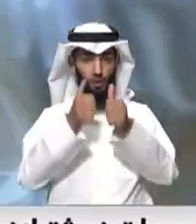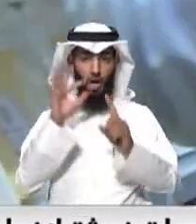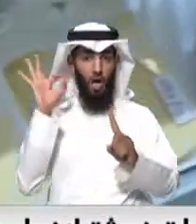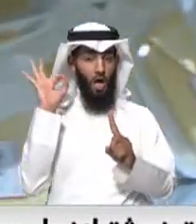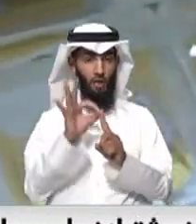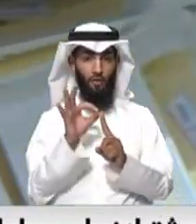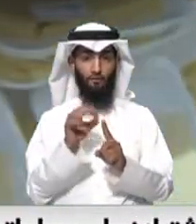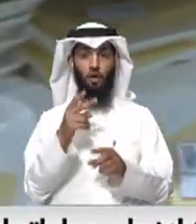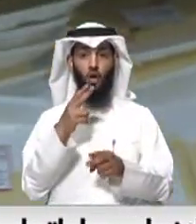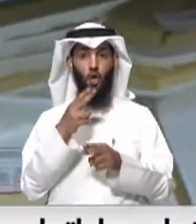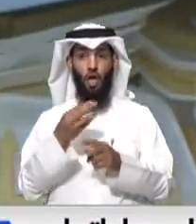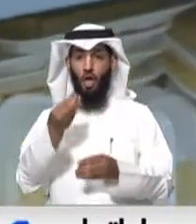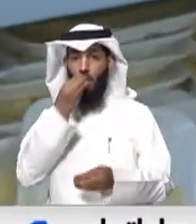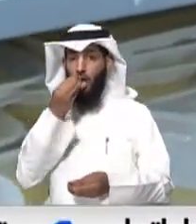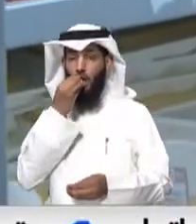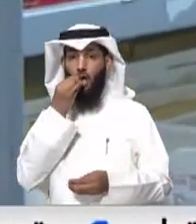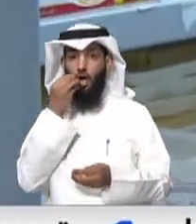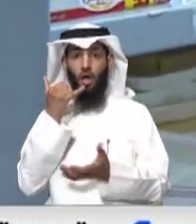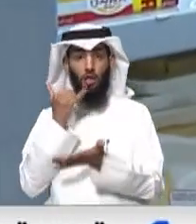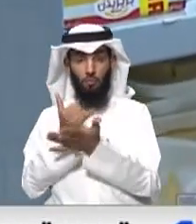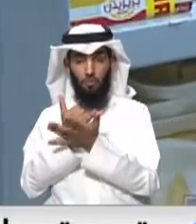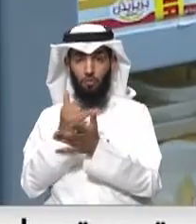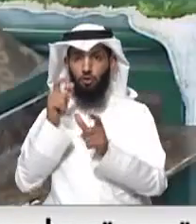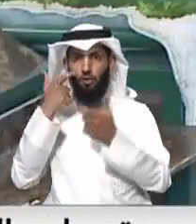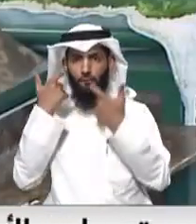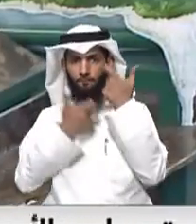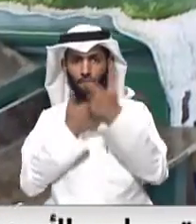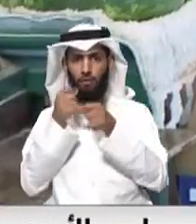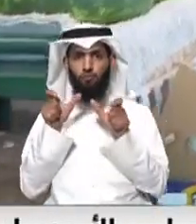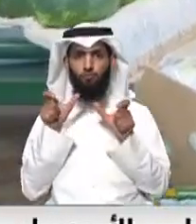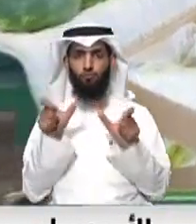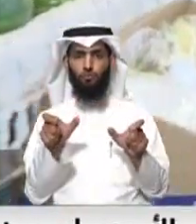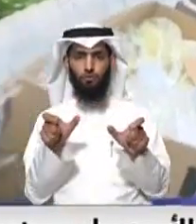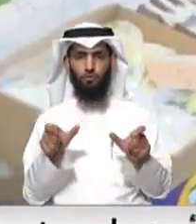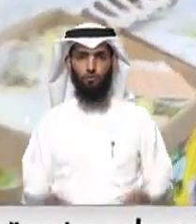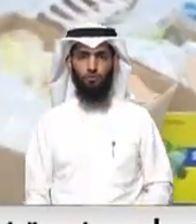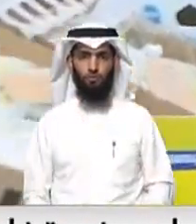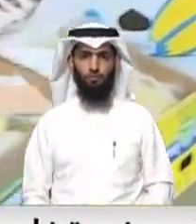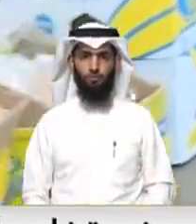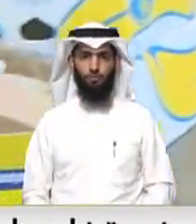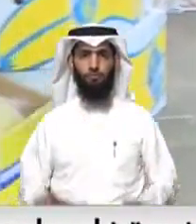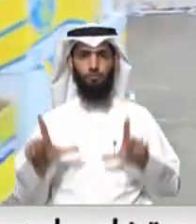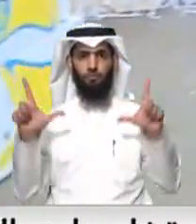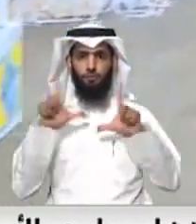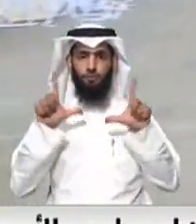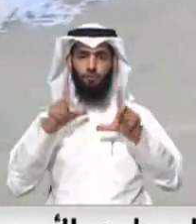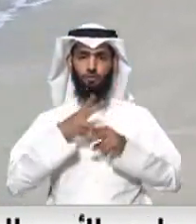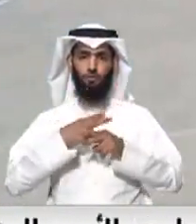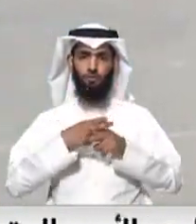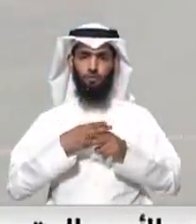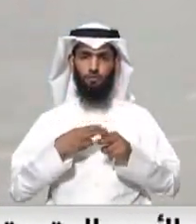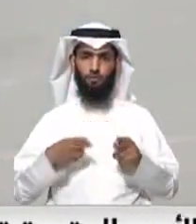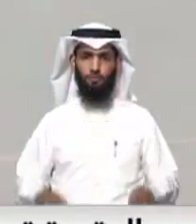الدفاع الأول عن صحة المستهلكين. فهد التركي، تلفزيون دولة الكويت.